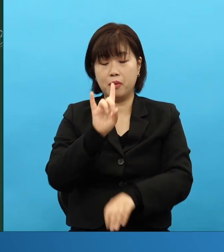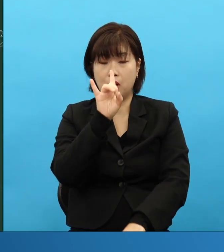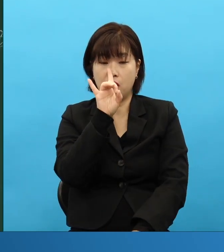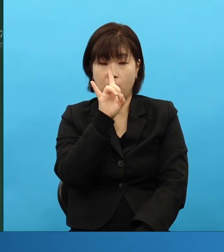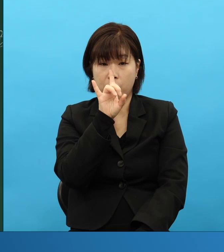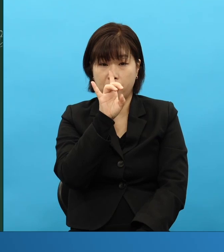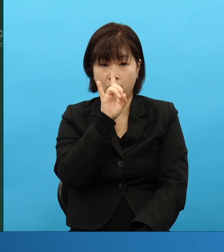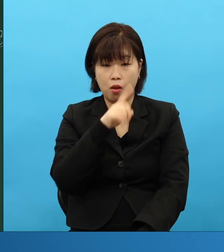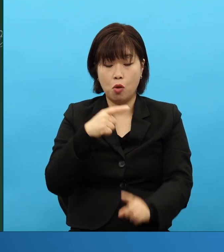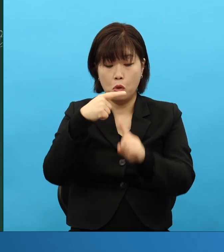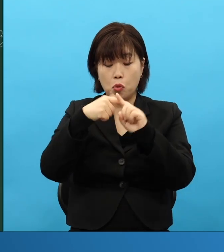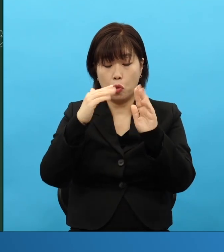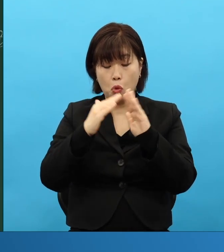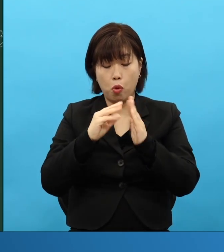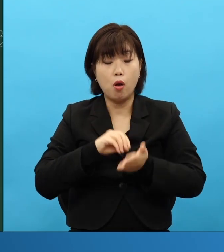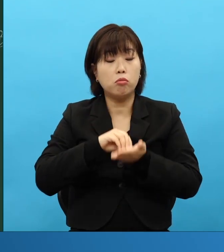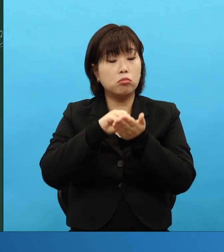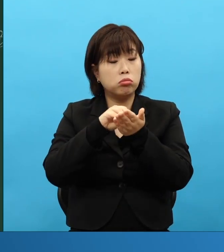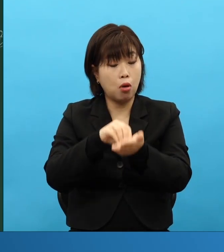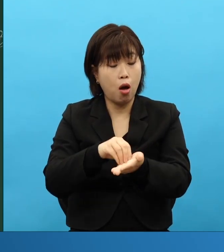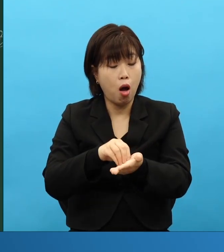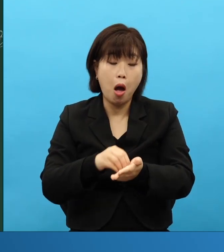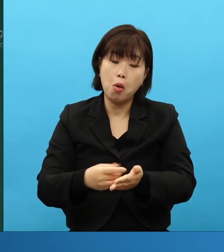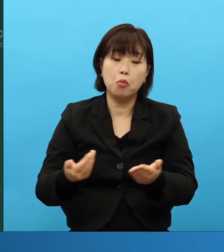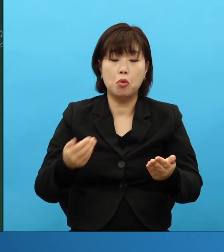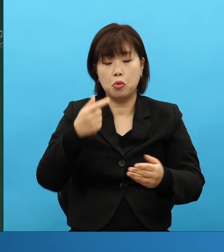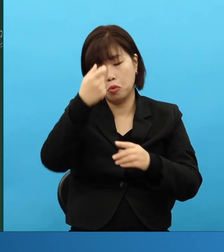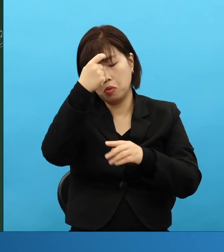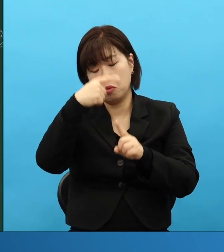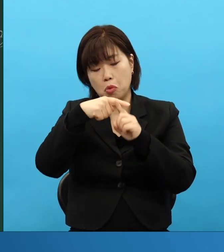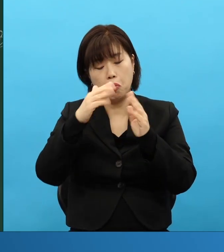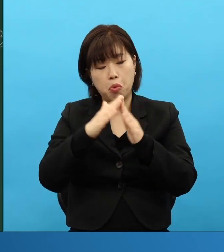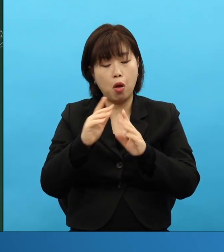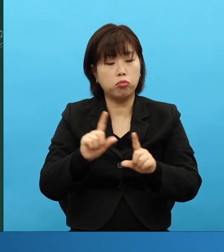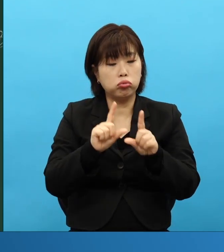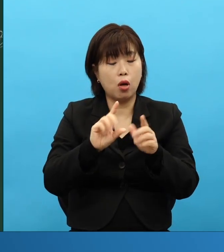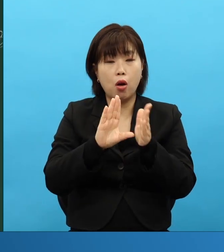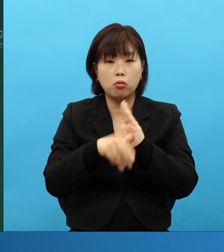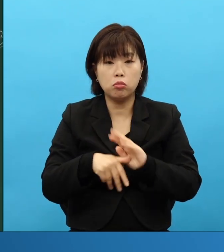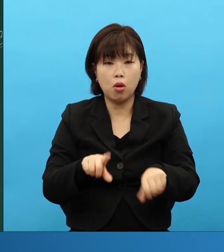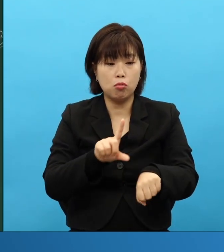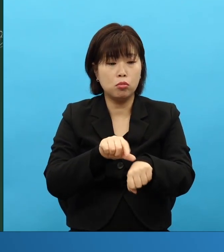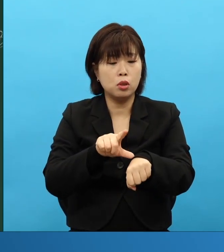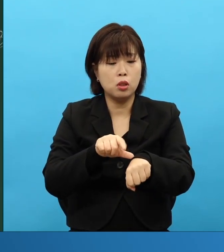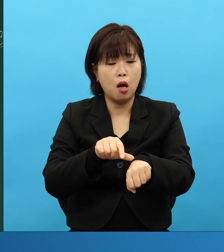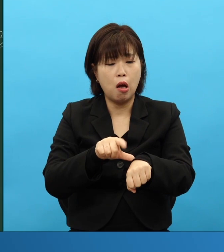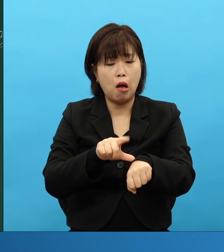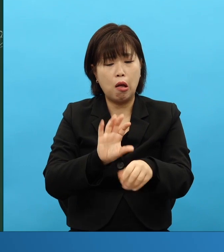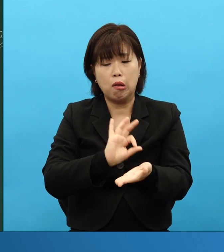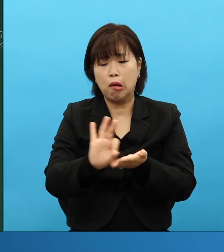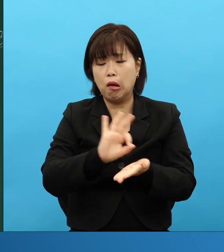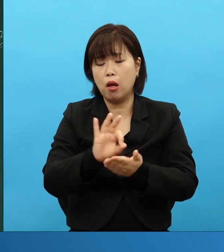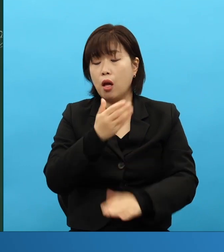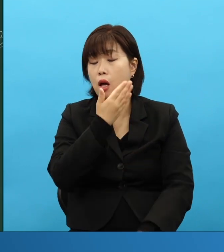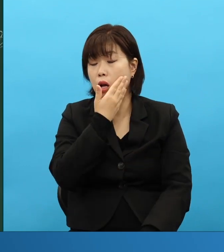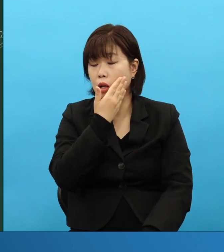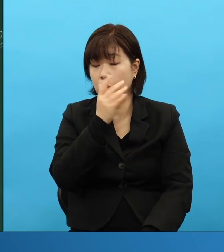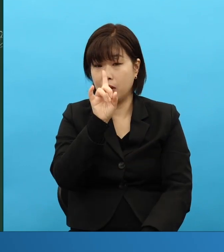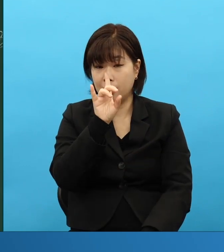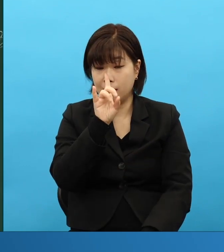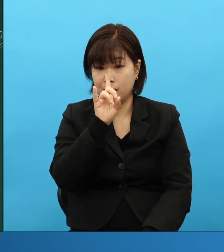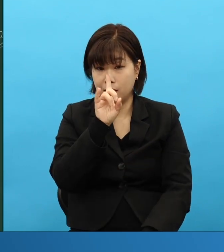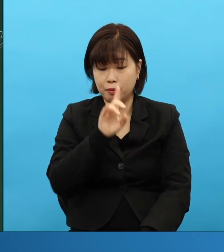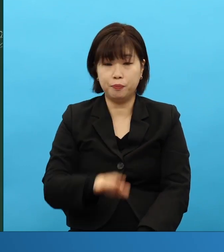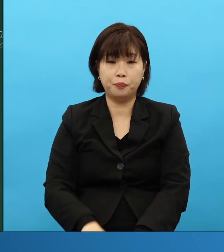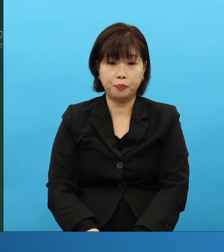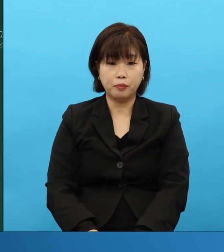time when you come to 여러분 church. 책 보는데 정독해야 될 책이 있고 한 파트만 읽어야 될 책이 That 있어요. when you read books, there are books that you have to read cover to cover, and